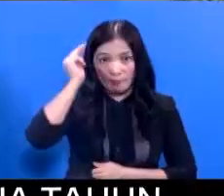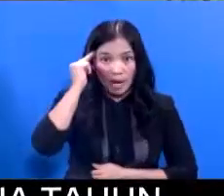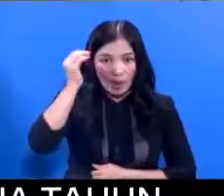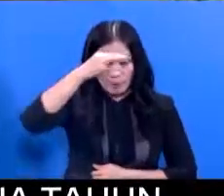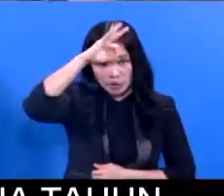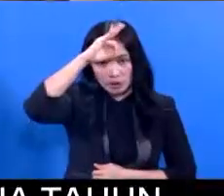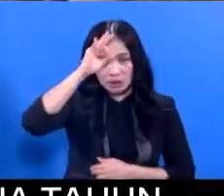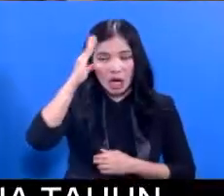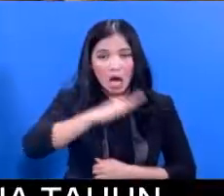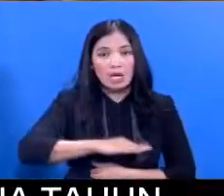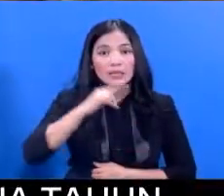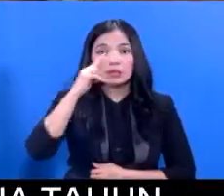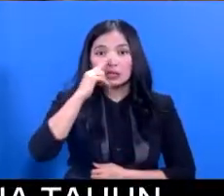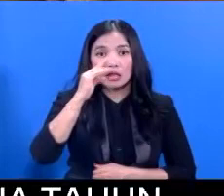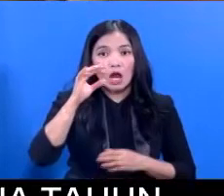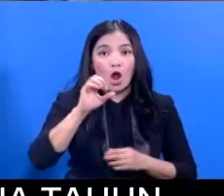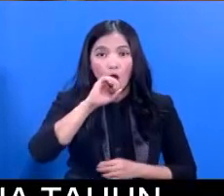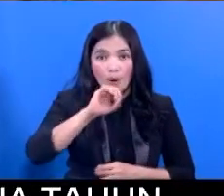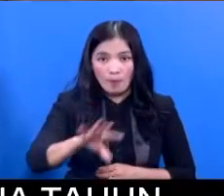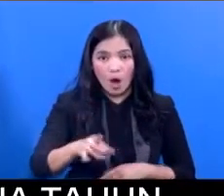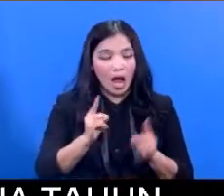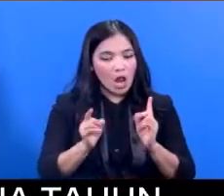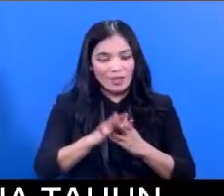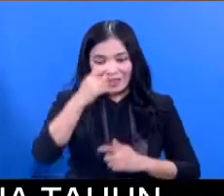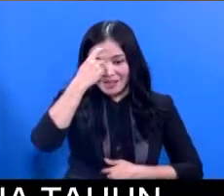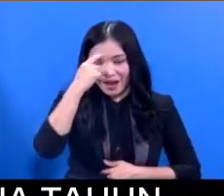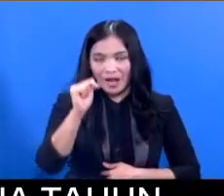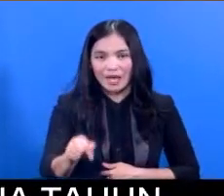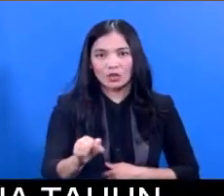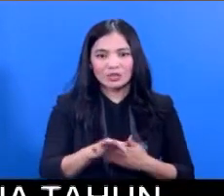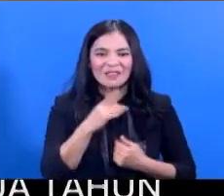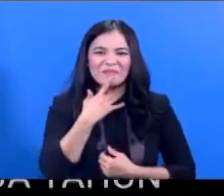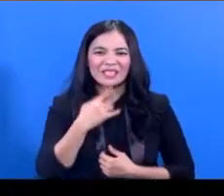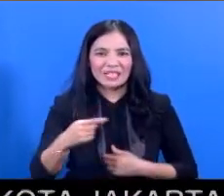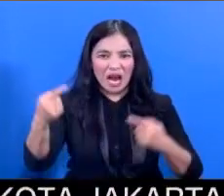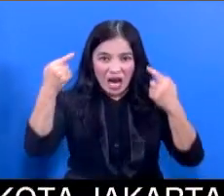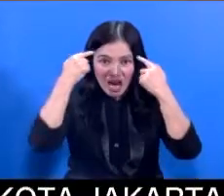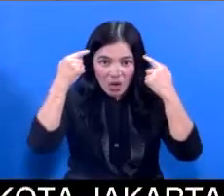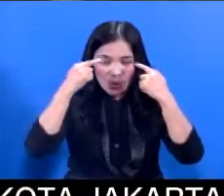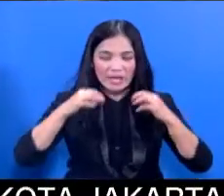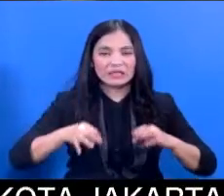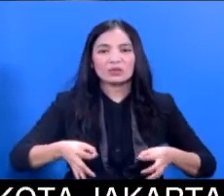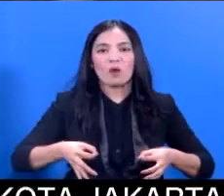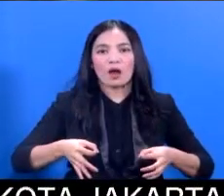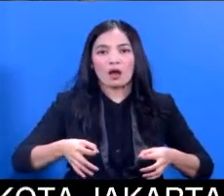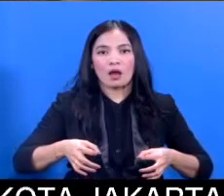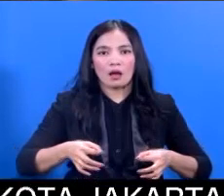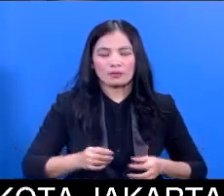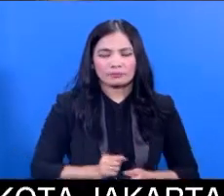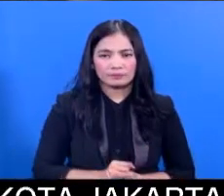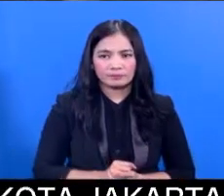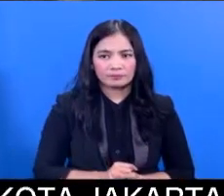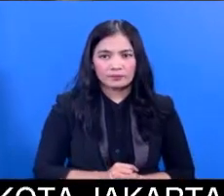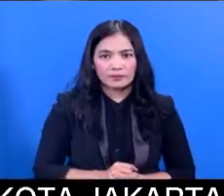Susetio pada hari Senin 23 Agustus, terduga pelaku adalah orang dengan gangguan jiwa. Dan informasi dari